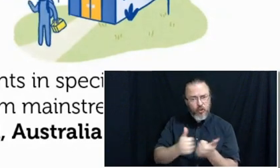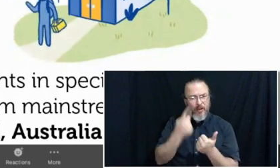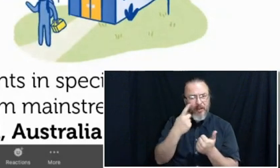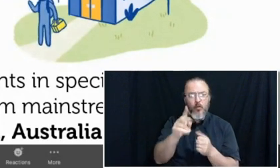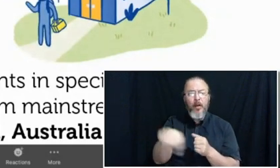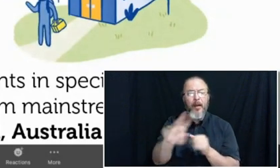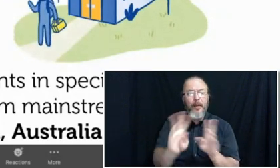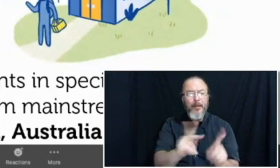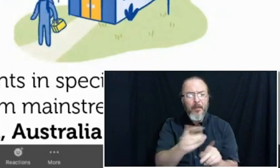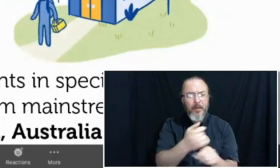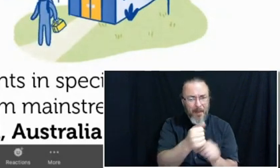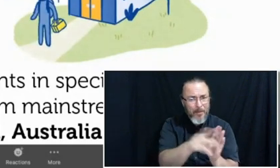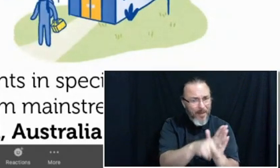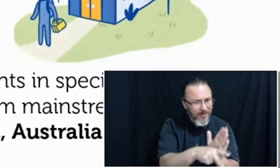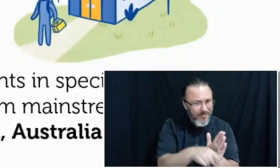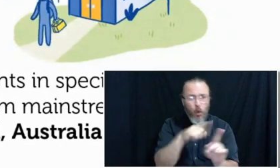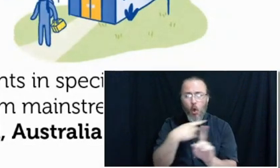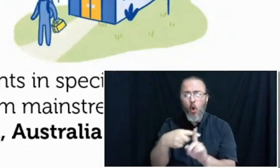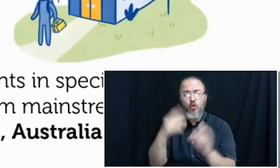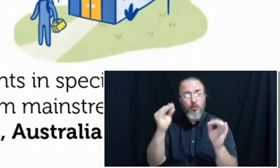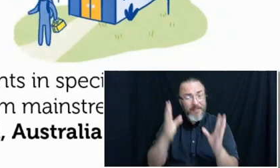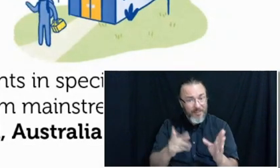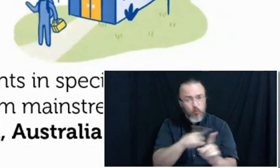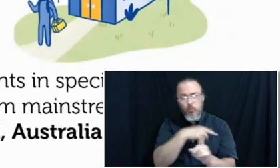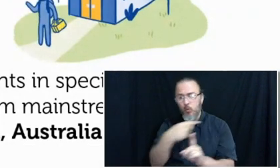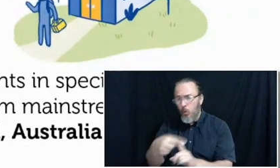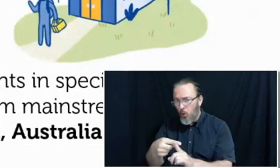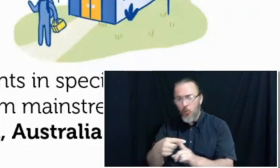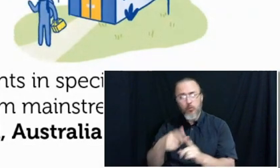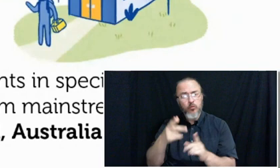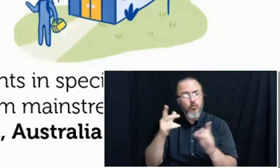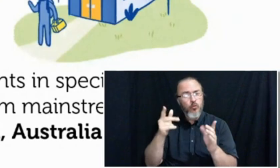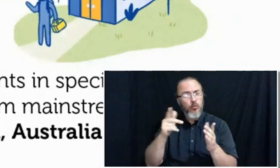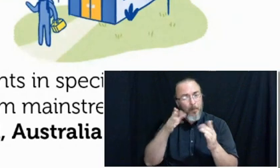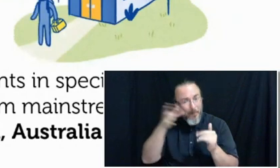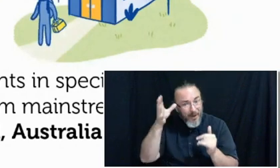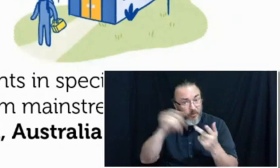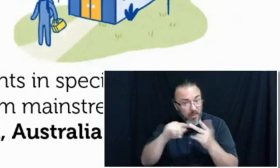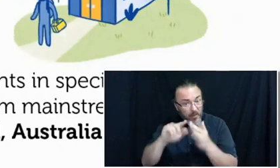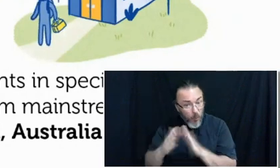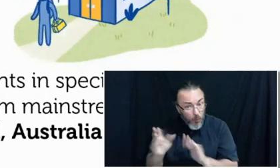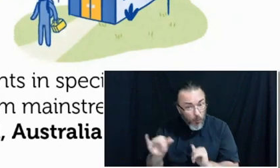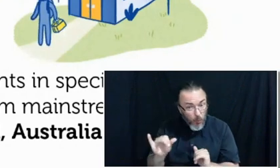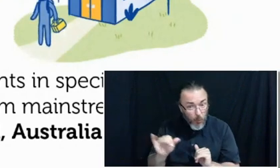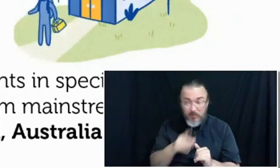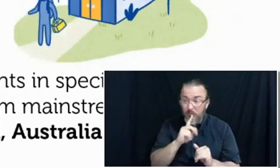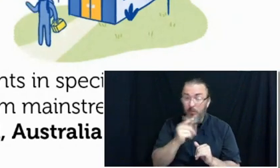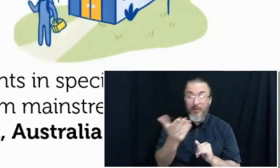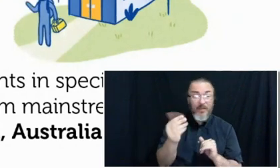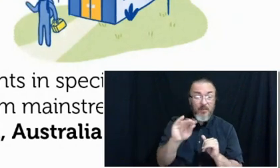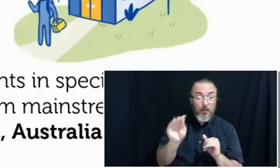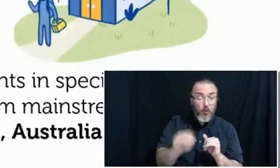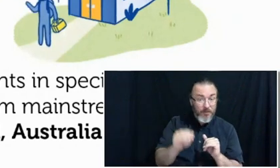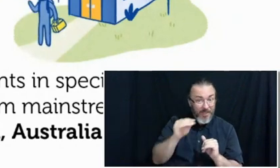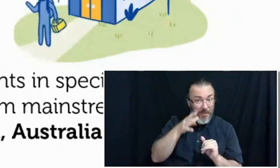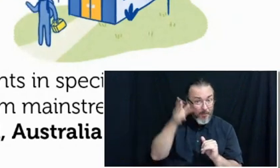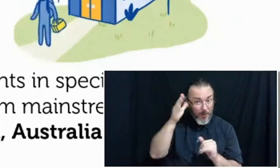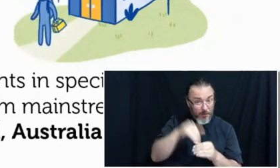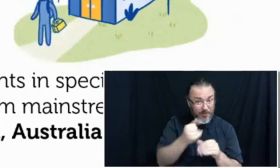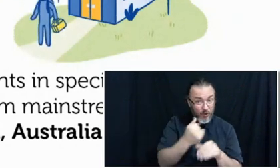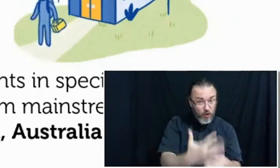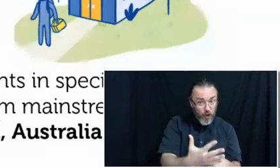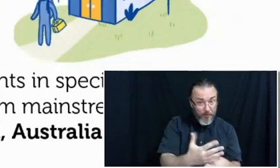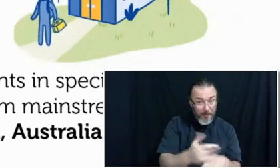problème pour les décideurs politiques ou les enseignants. Les parents et les communautés pourraient avoir des croyances discriminatoires. Eux aussi, quelque 15% des parents en